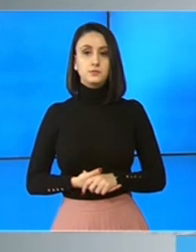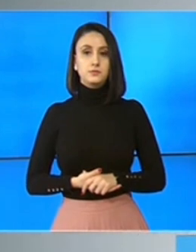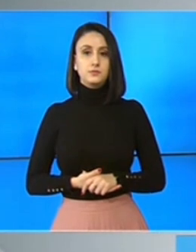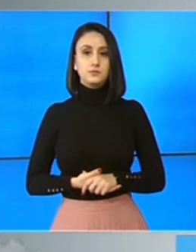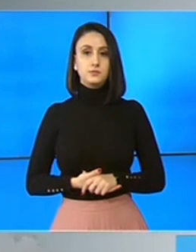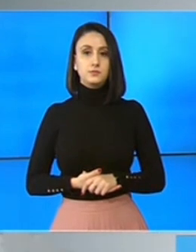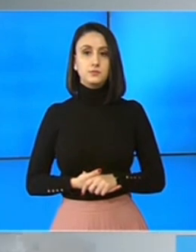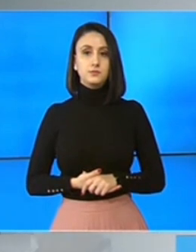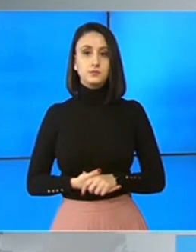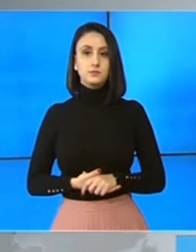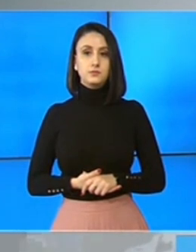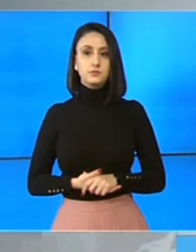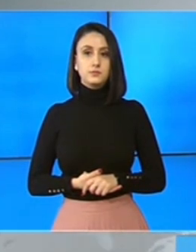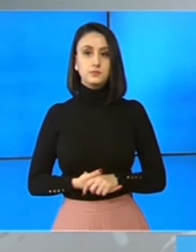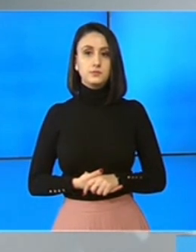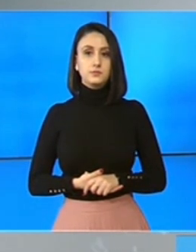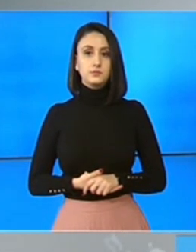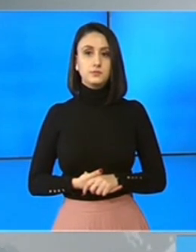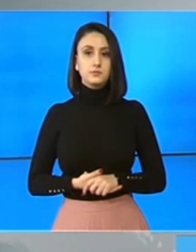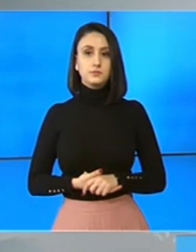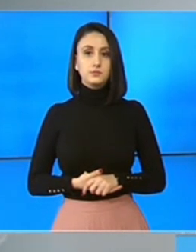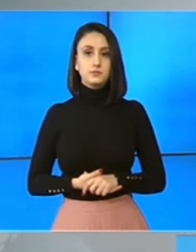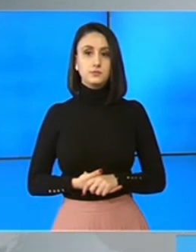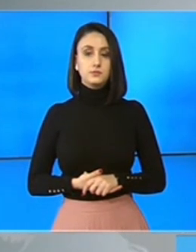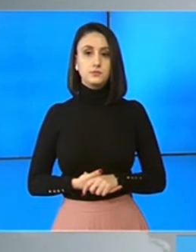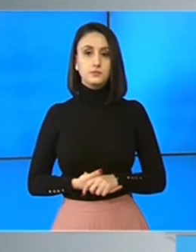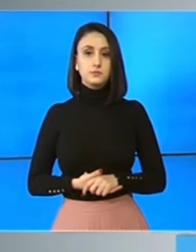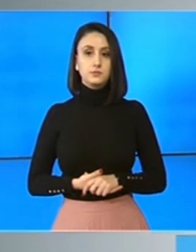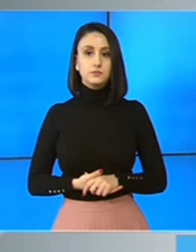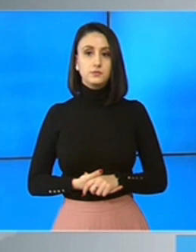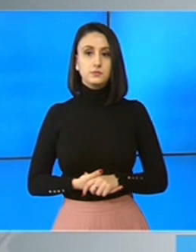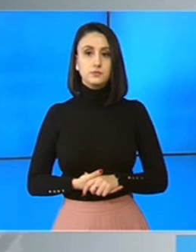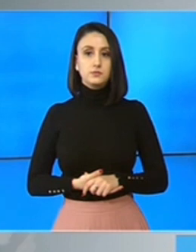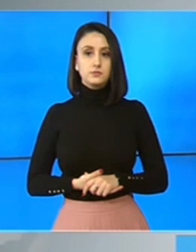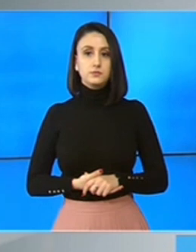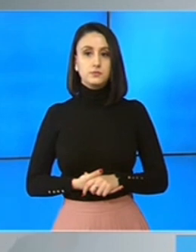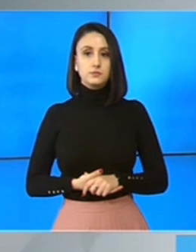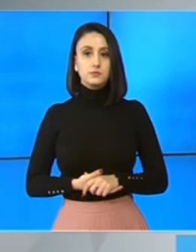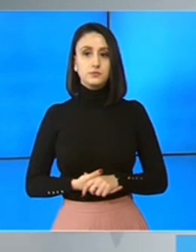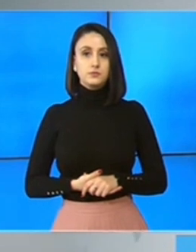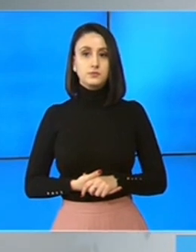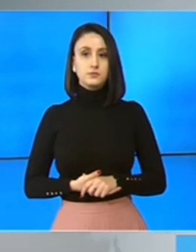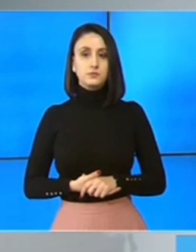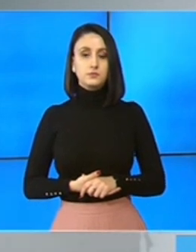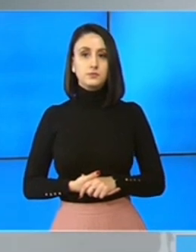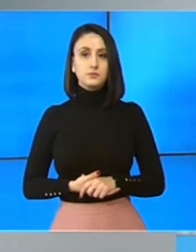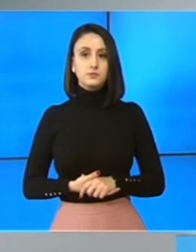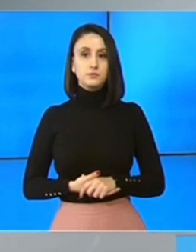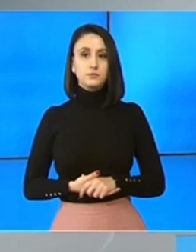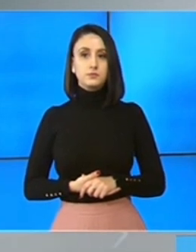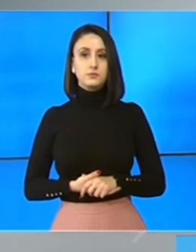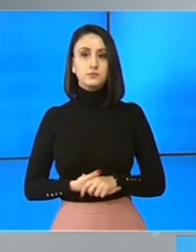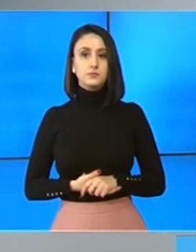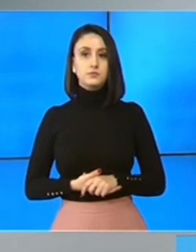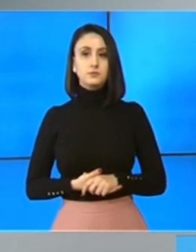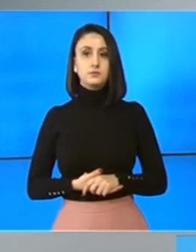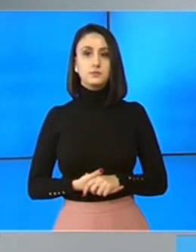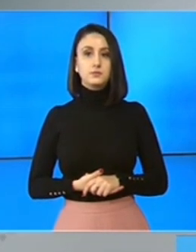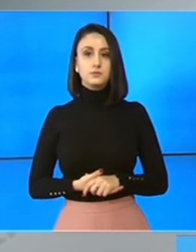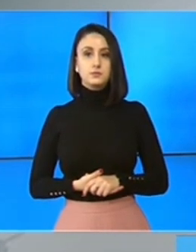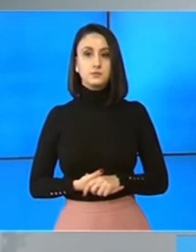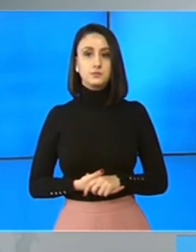altă abordare fără penali fără incompetenți fără numiți pe criterii politice a mai scris ziaristul Dorian hapurnea